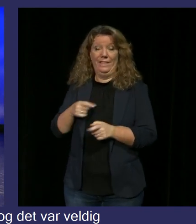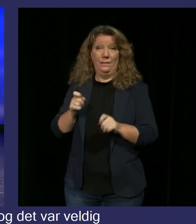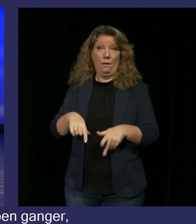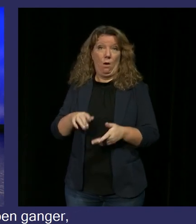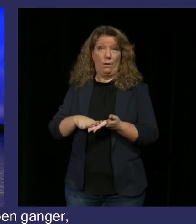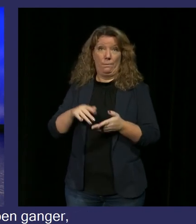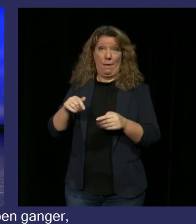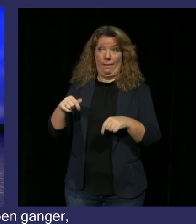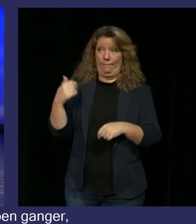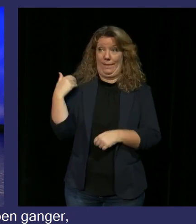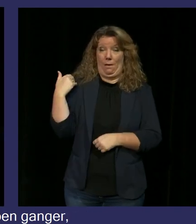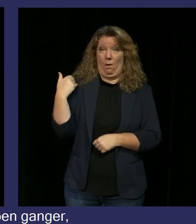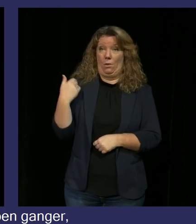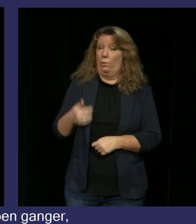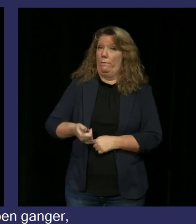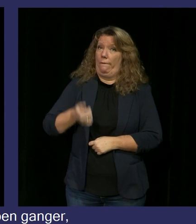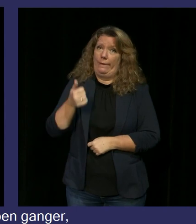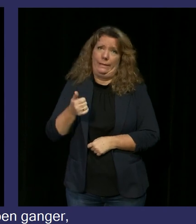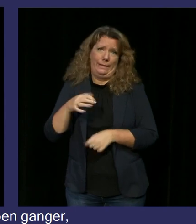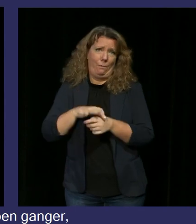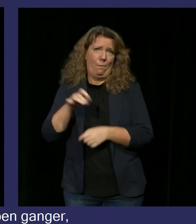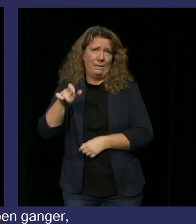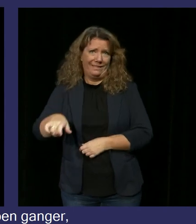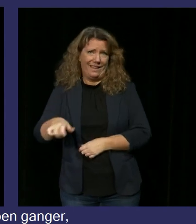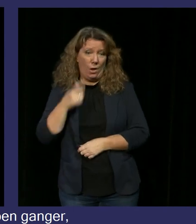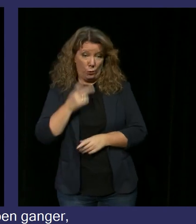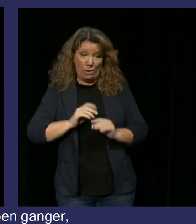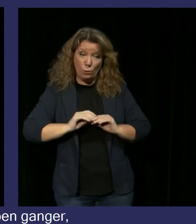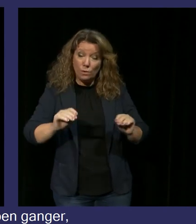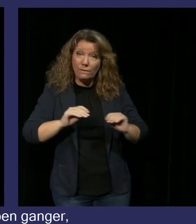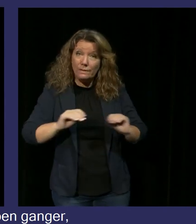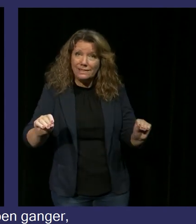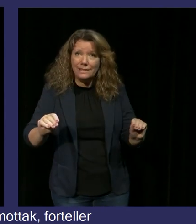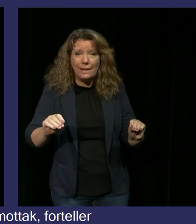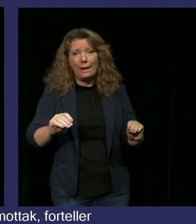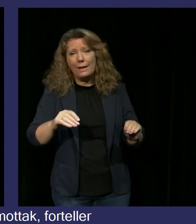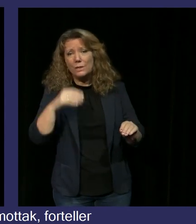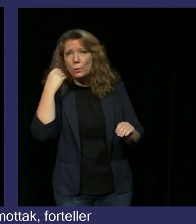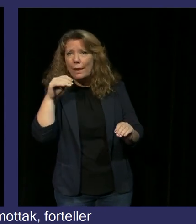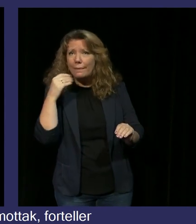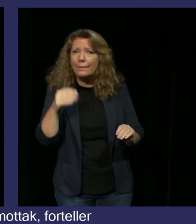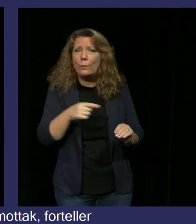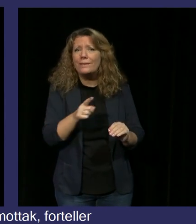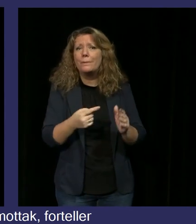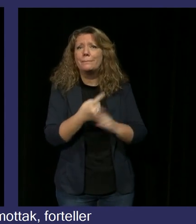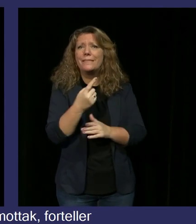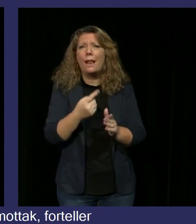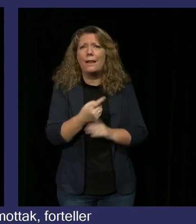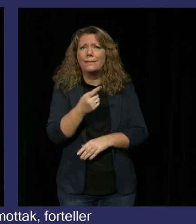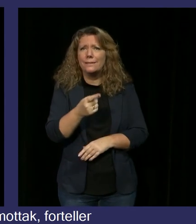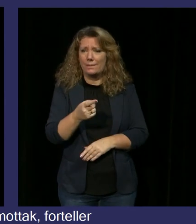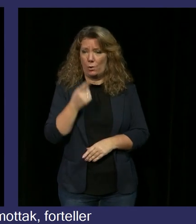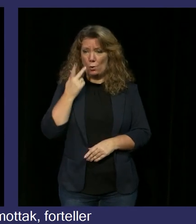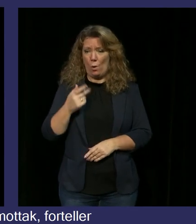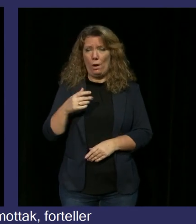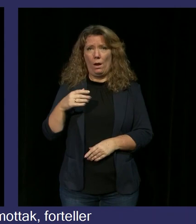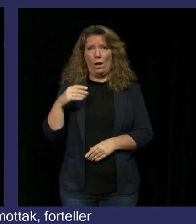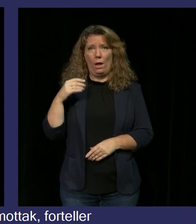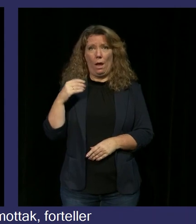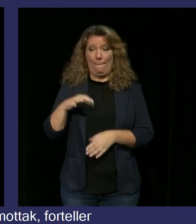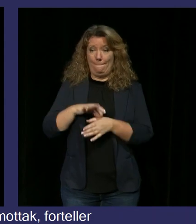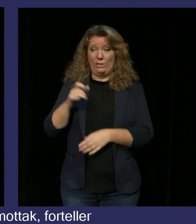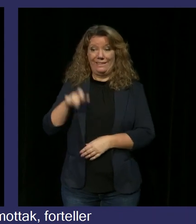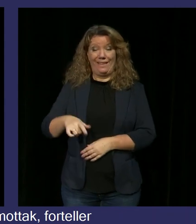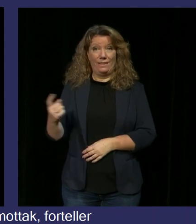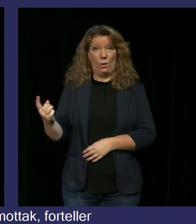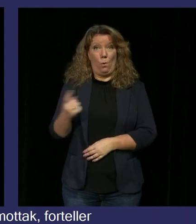pasientene. Og når jeg underviser studenter noen ganger, og leger som skal bli spesialister, så spør jeg dem, ja, når det kommer en pasient I et akuttmottak, da, forteller